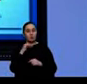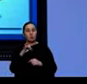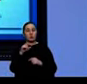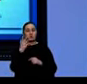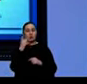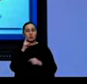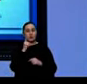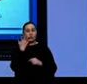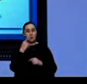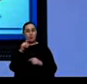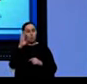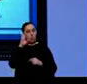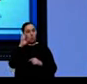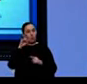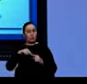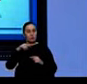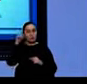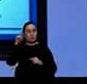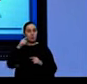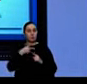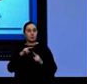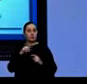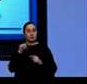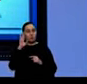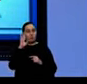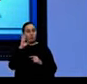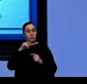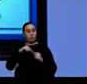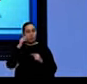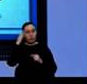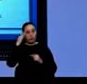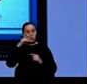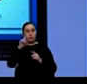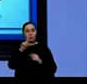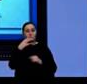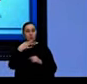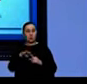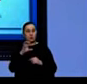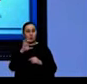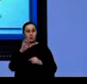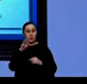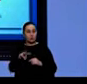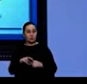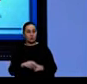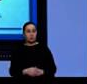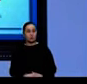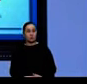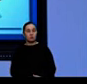Яшыл рәңді бұл боланың бойы. Демәк, боланың бойы 140